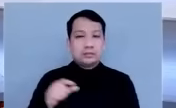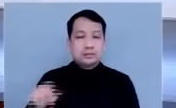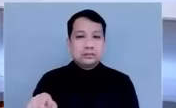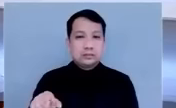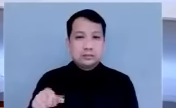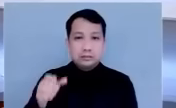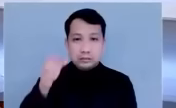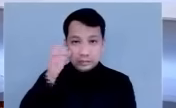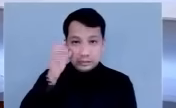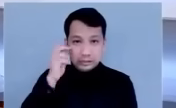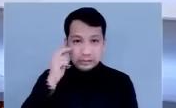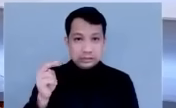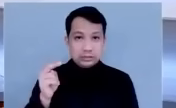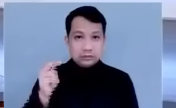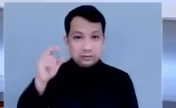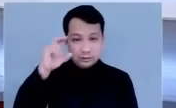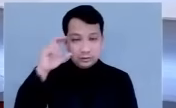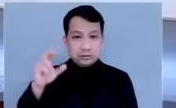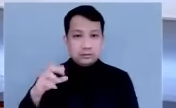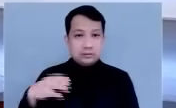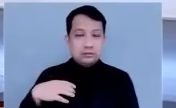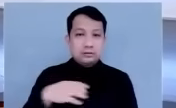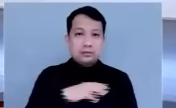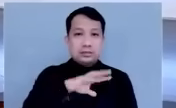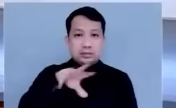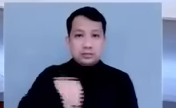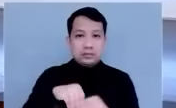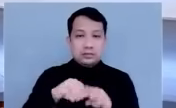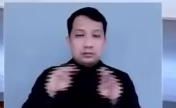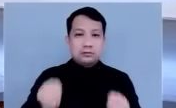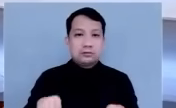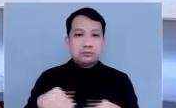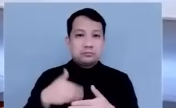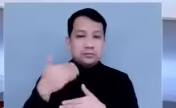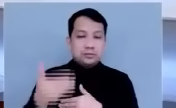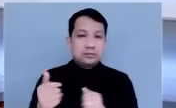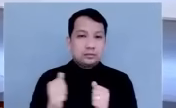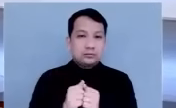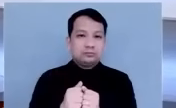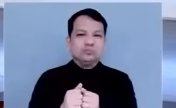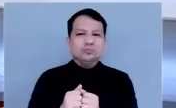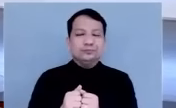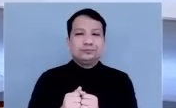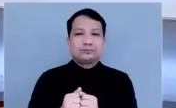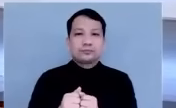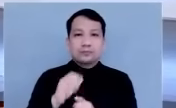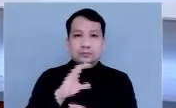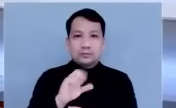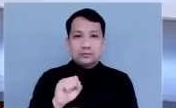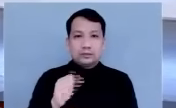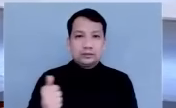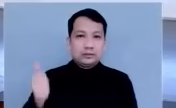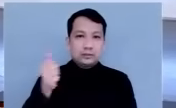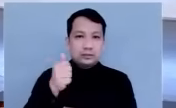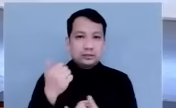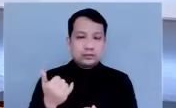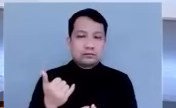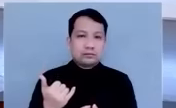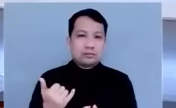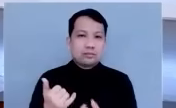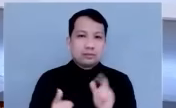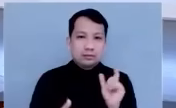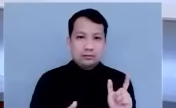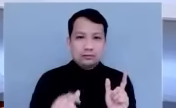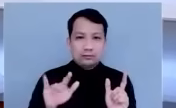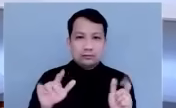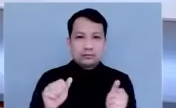Carlo bilang kanyang cabinet secretary at kalaunan ad interim civil service commission chairman. Pero ngayong 2025